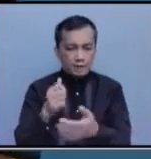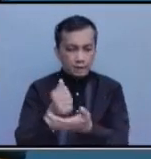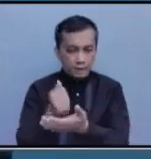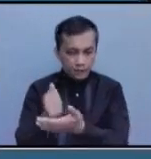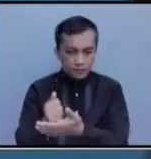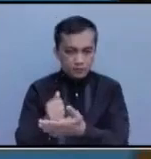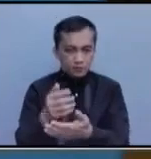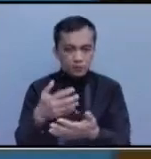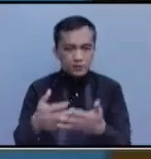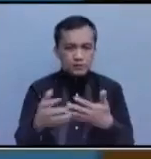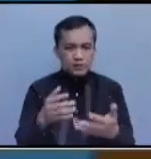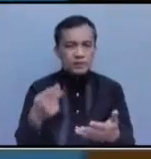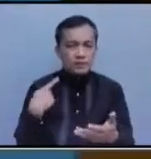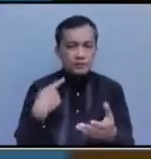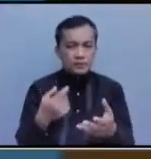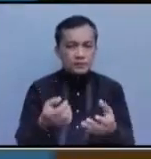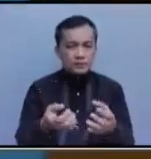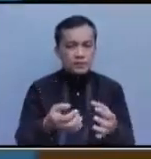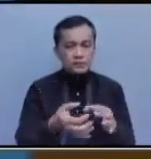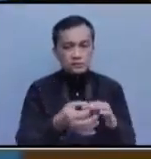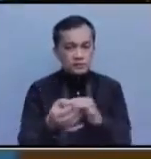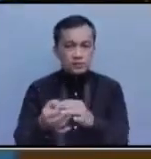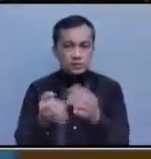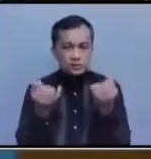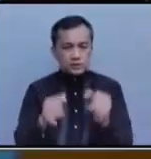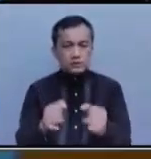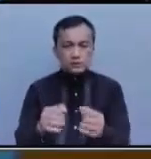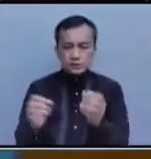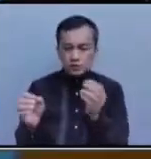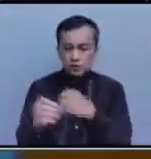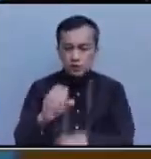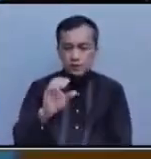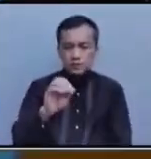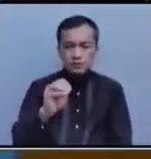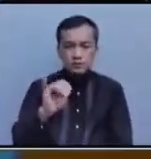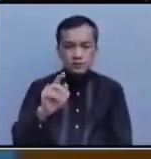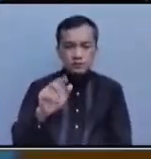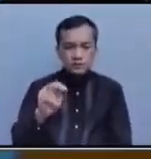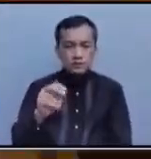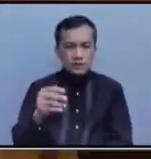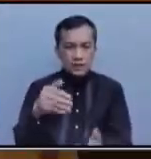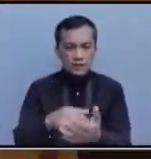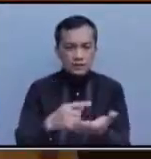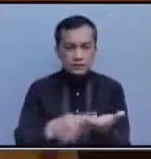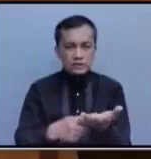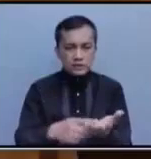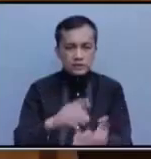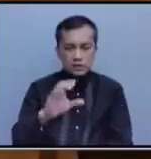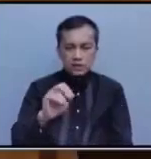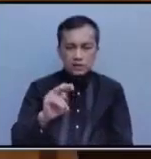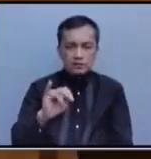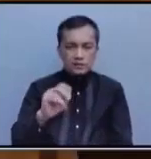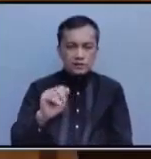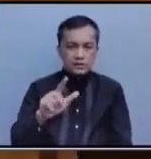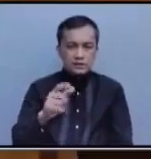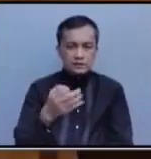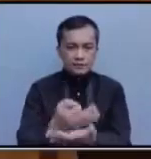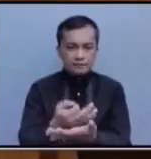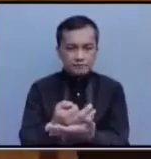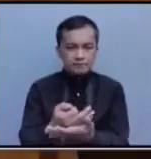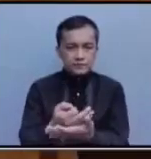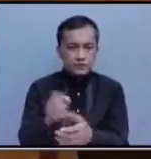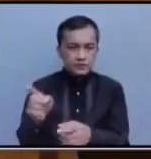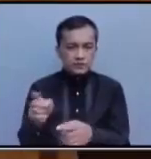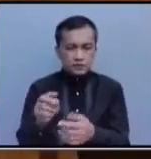dito. Para sa Office of the Ombudsman, muli na namang natalakay ang issue sa confidential funds. Dito'y nanindigan